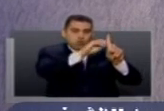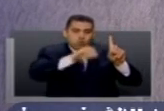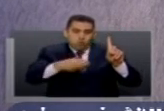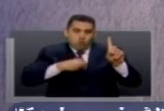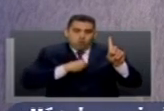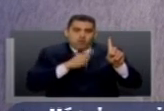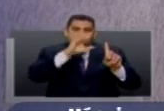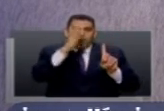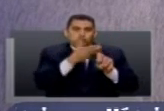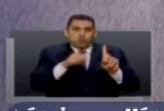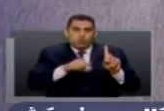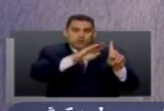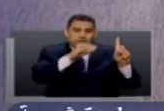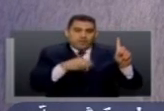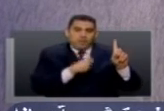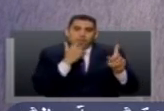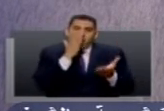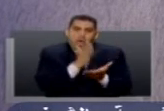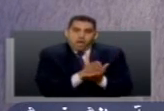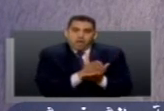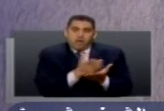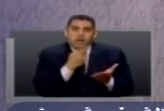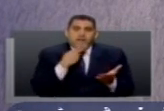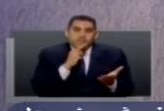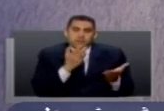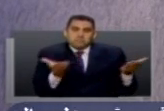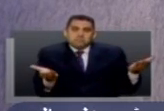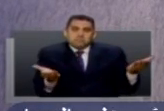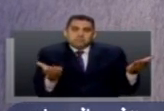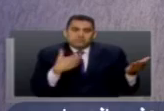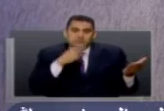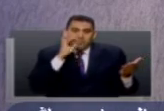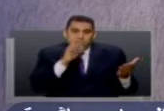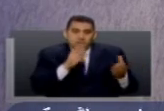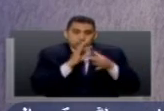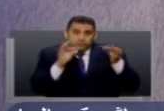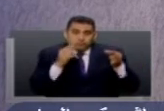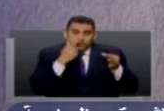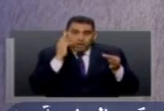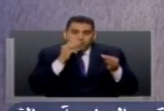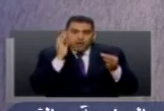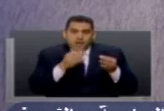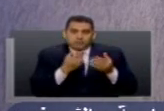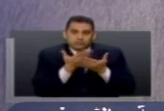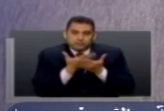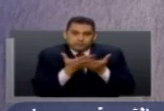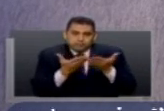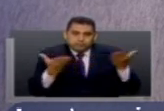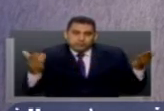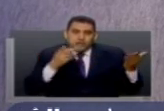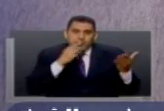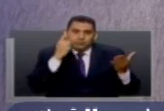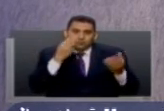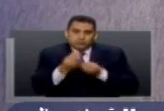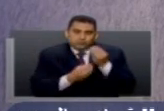به حق و لم ياتي به وما لم ياتي به ليس بحق هذه الجزئيه تحتاج الى شيء من البص ربما في لحظه سكون